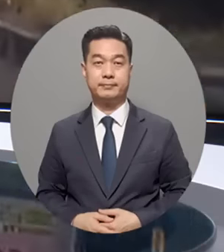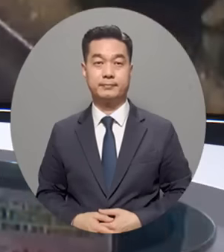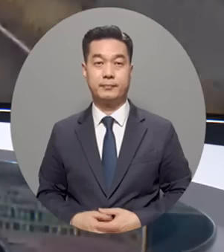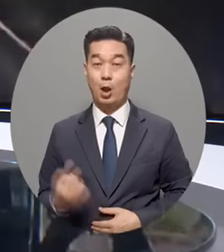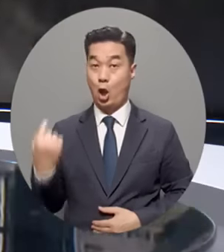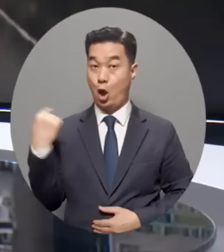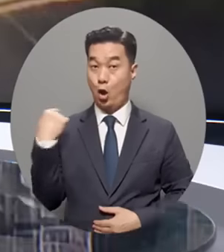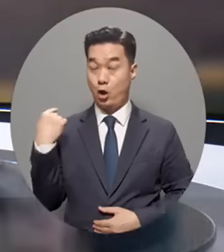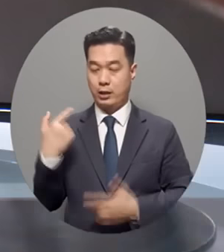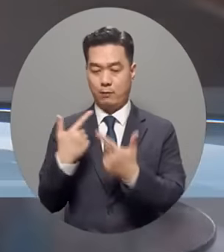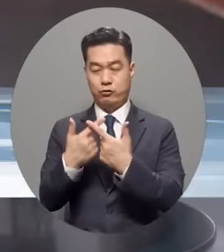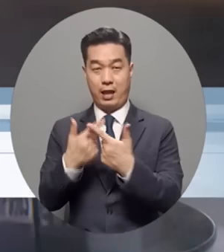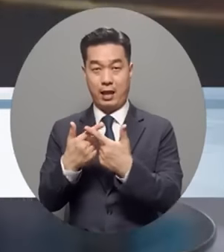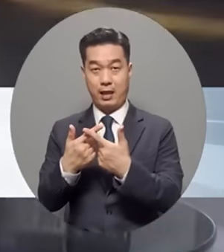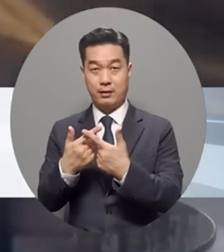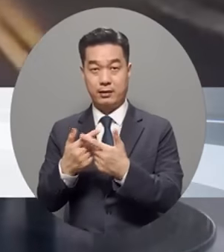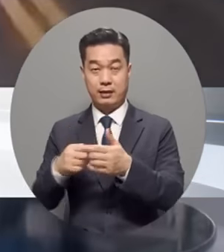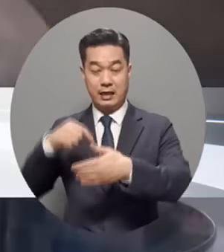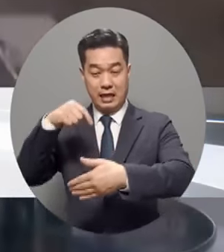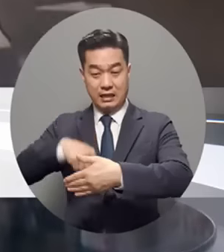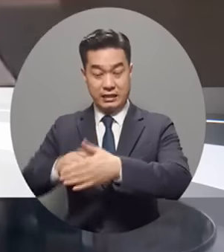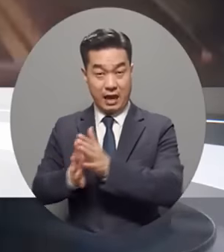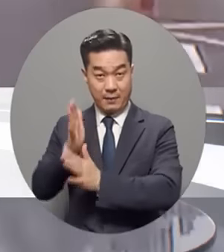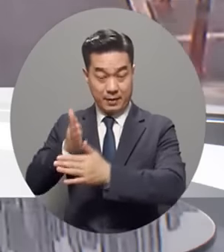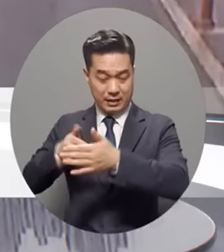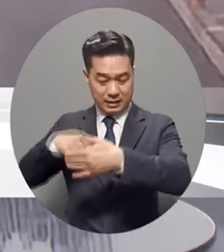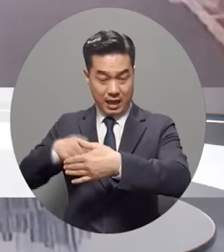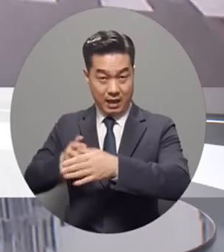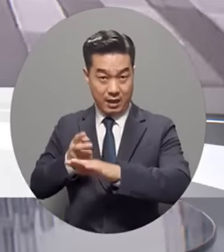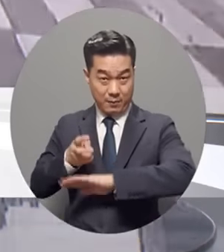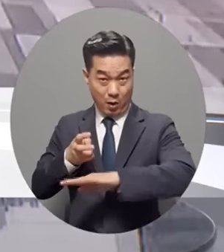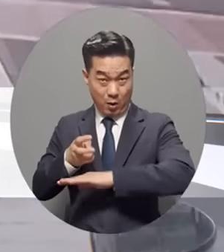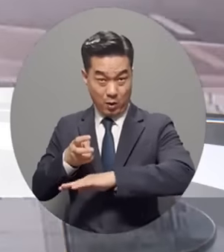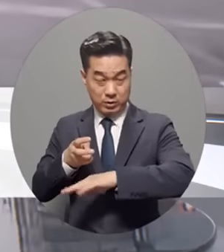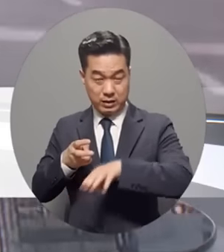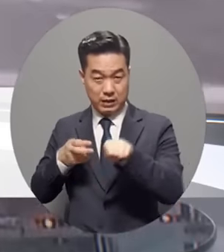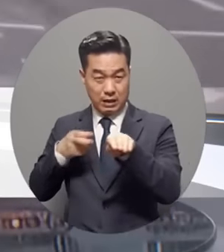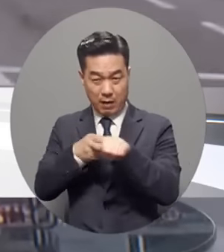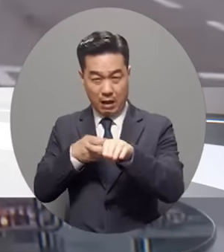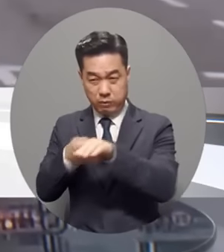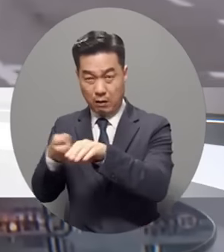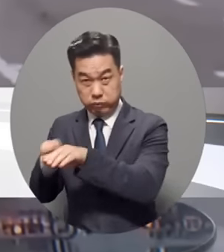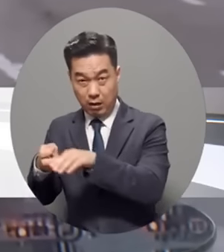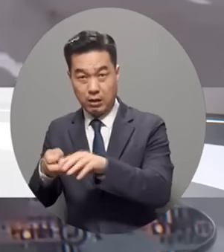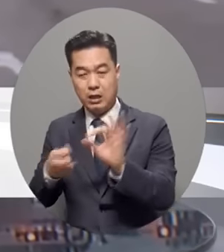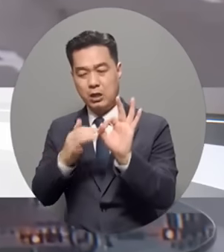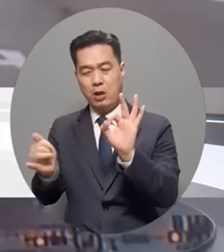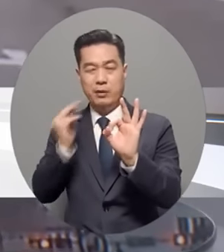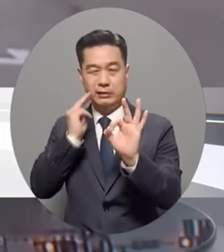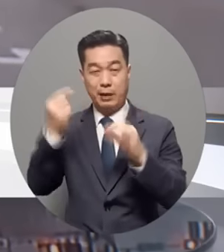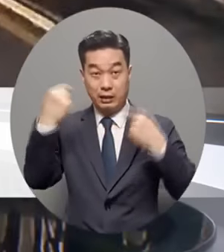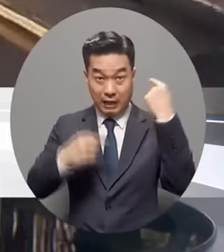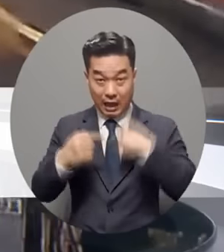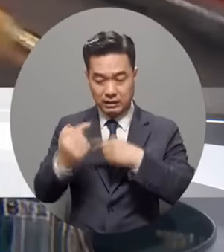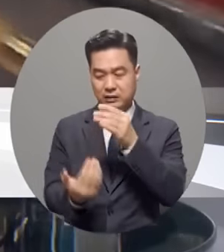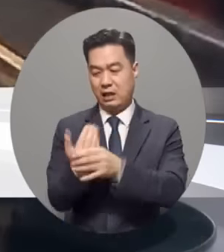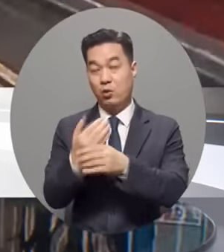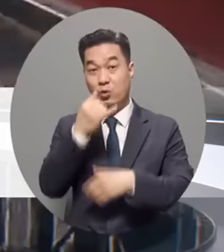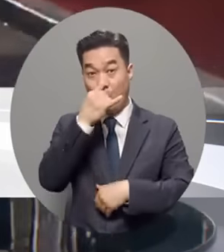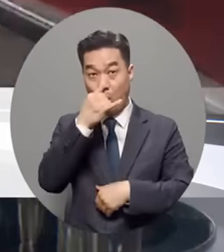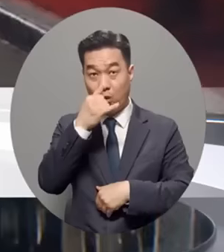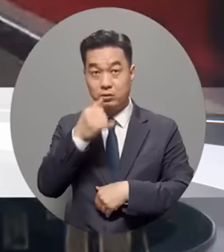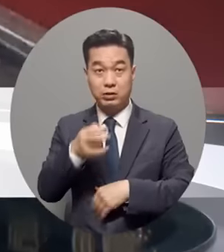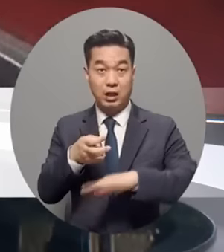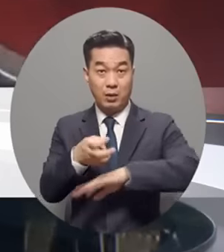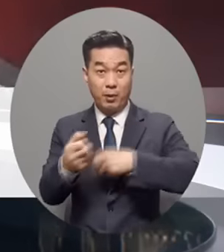어제 부산에서 시내 버스가 갑자기 질주하면서 차량 세대를 들이받고 명이 중경상을 입는 사고가 있었죠 버스